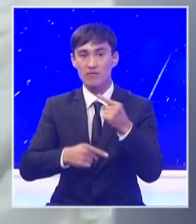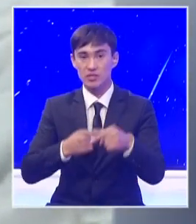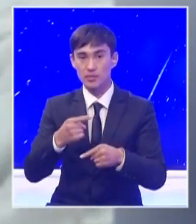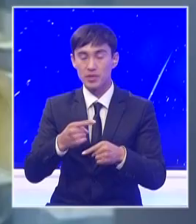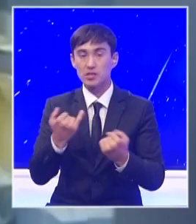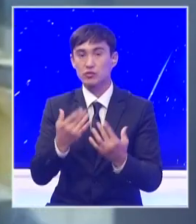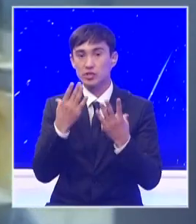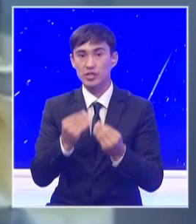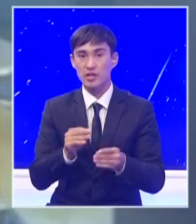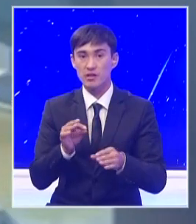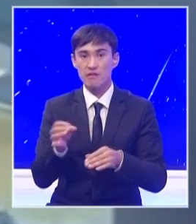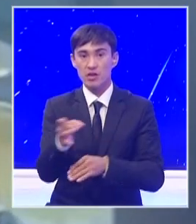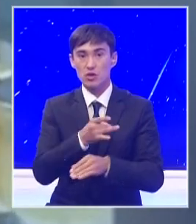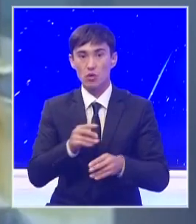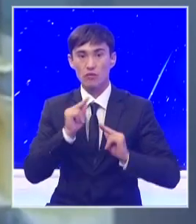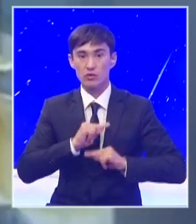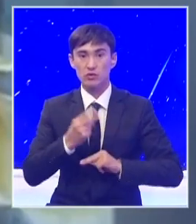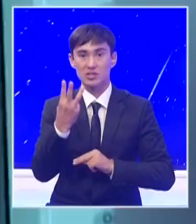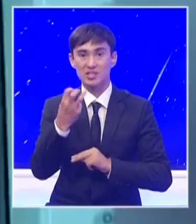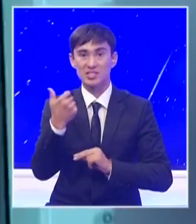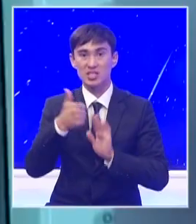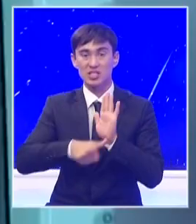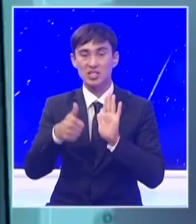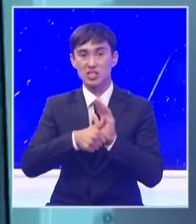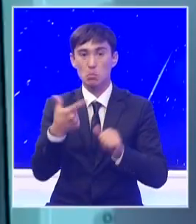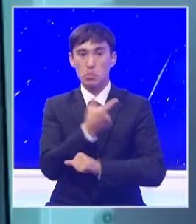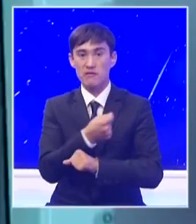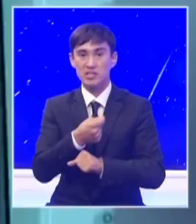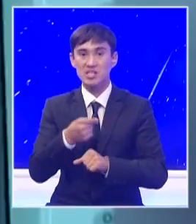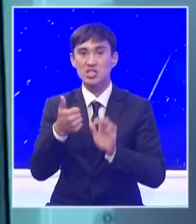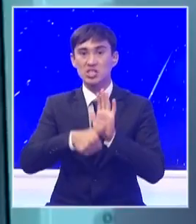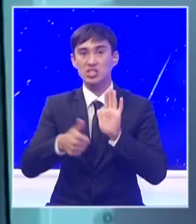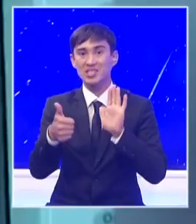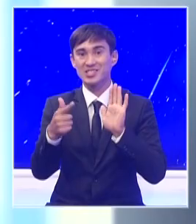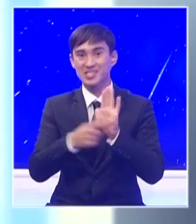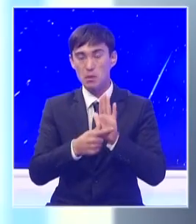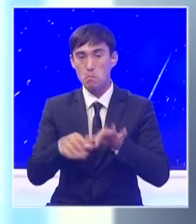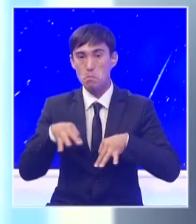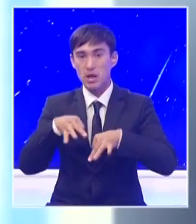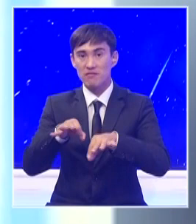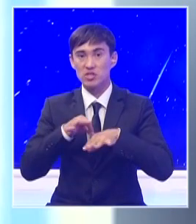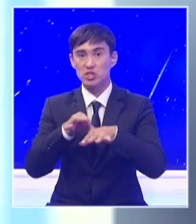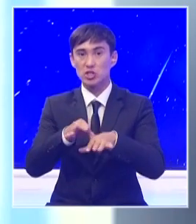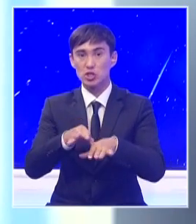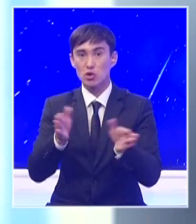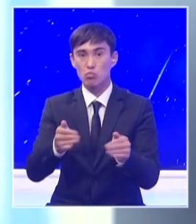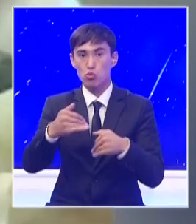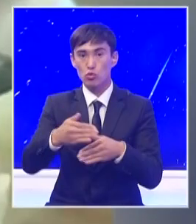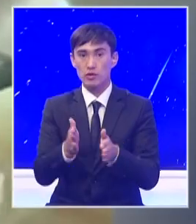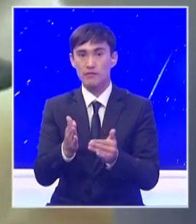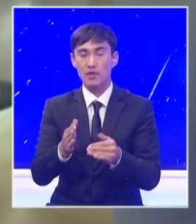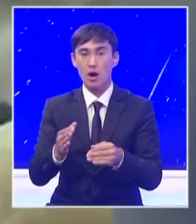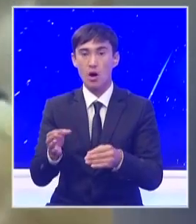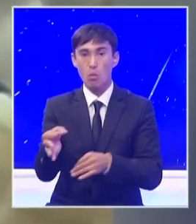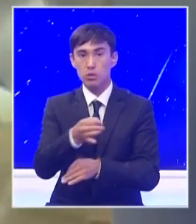регионах функционирует 366 прививочных и 67 передвижных пунктов. В настоящее время для жителей двух областей доступны